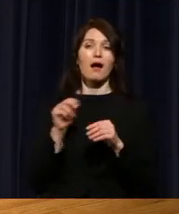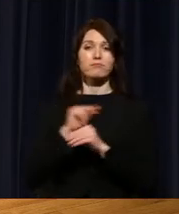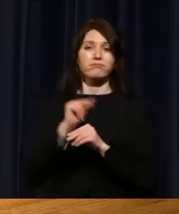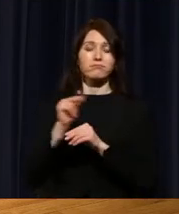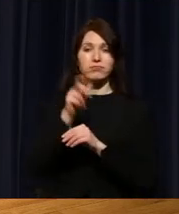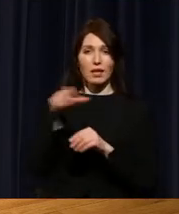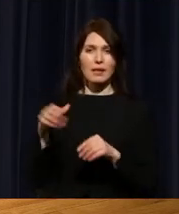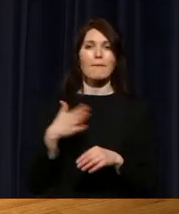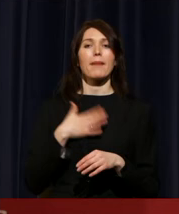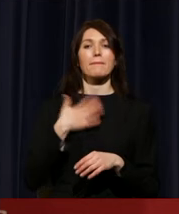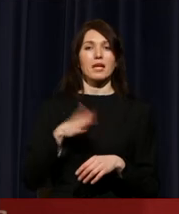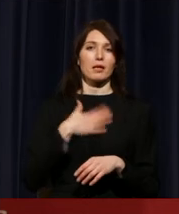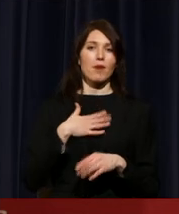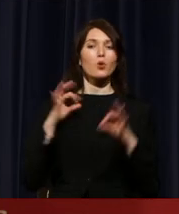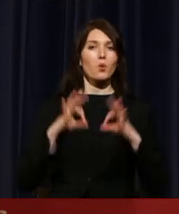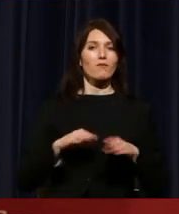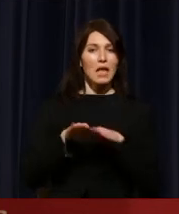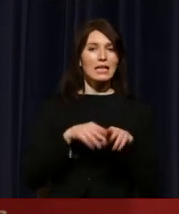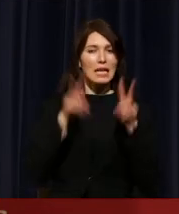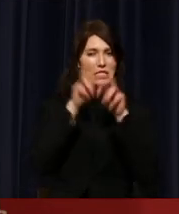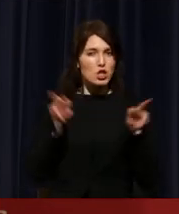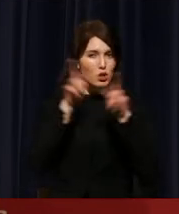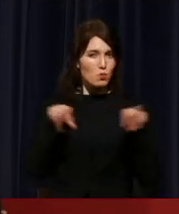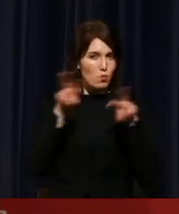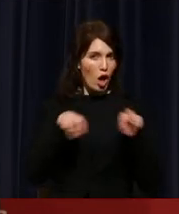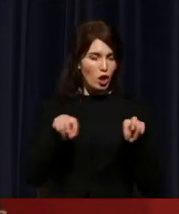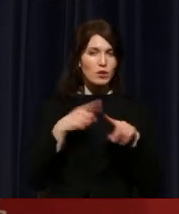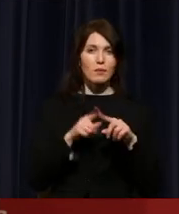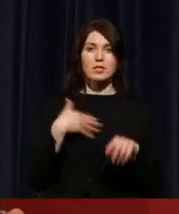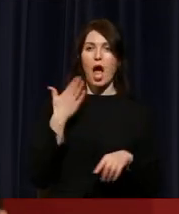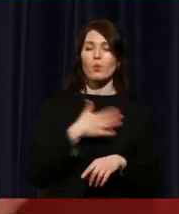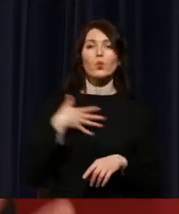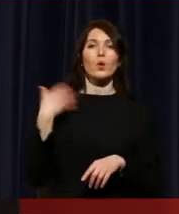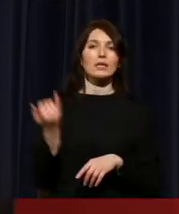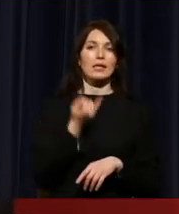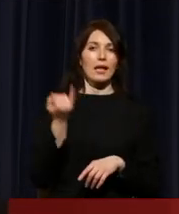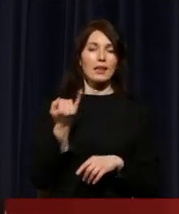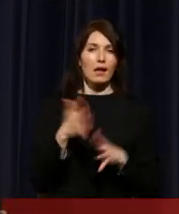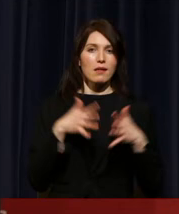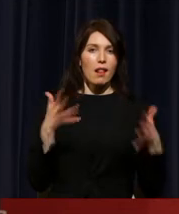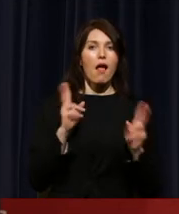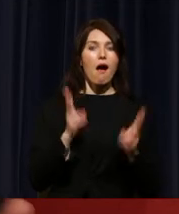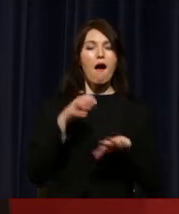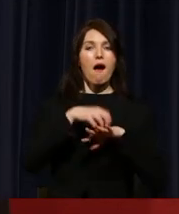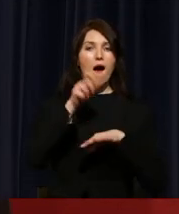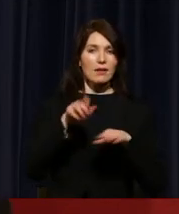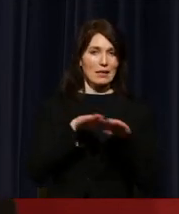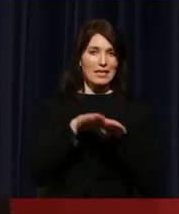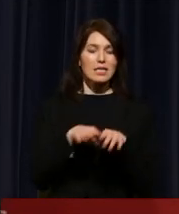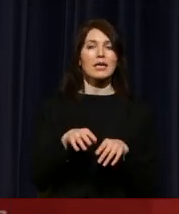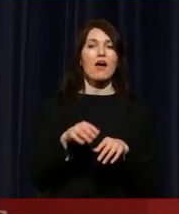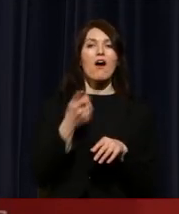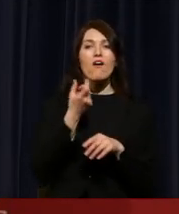profesiju salīdzināt ar izmeklēšanu, jo tur ir jābūt tādai lielai interesei tiešām, arī kā ārstiem tātad